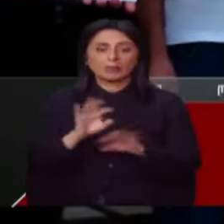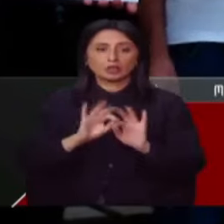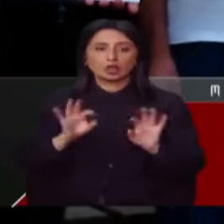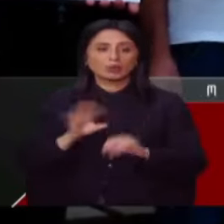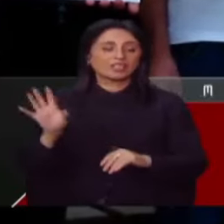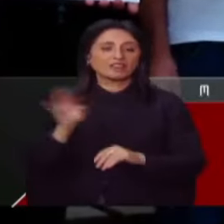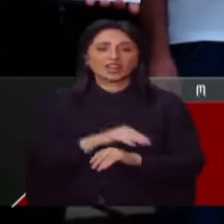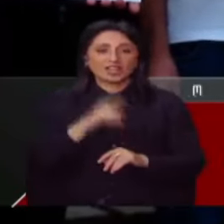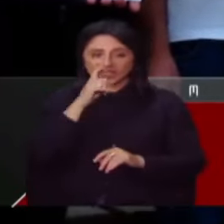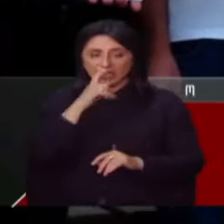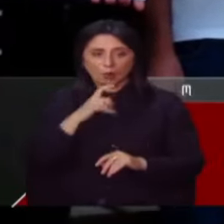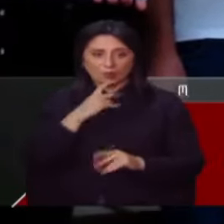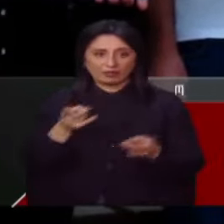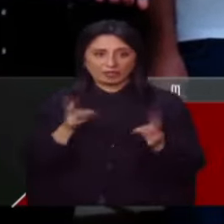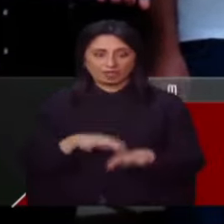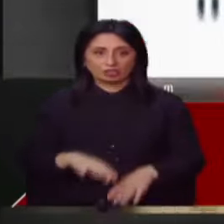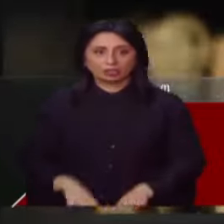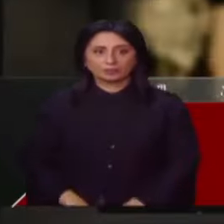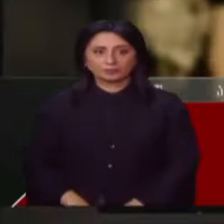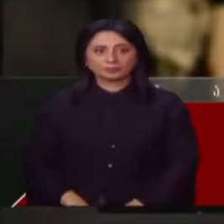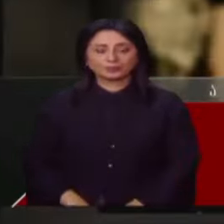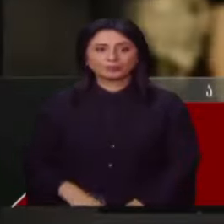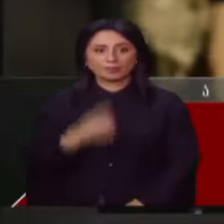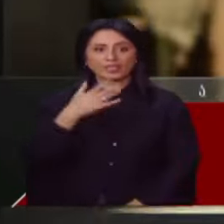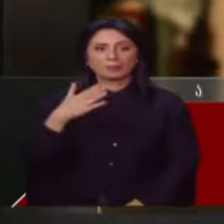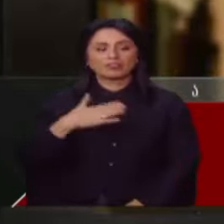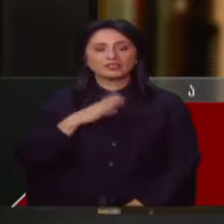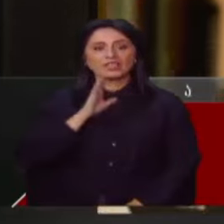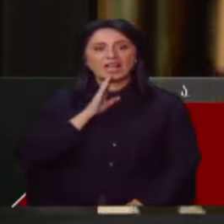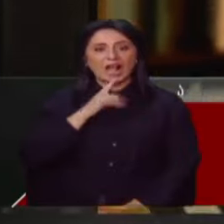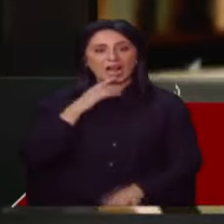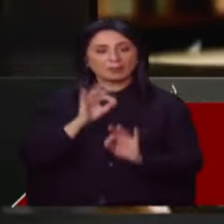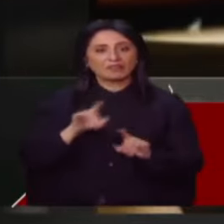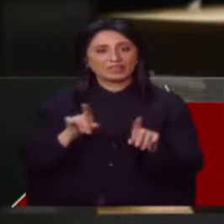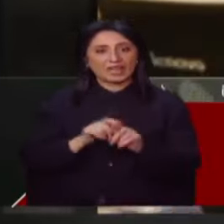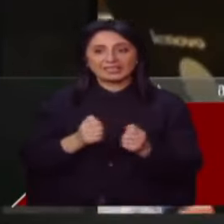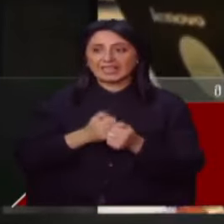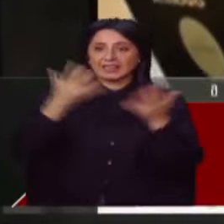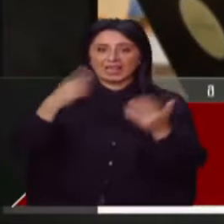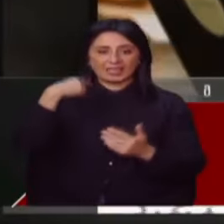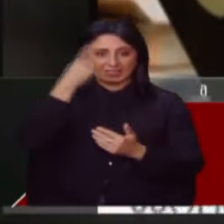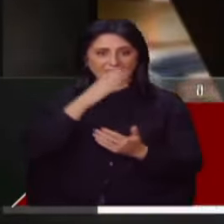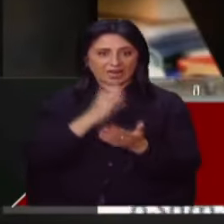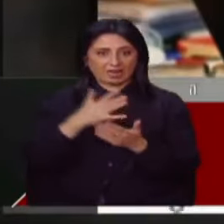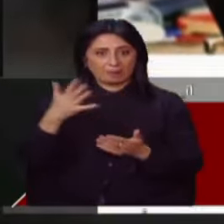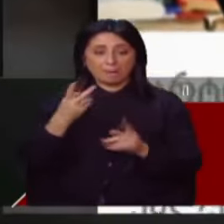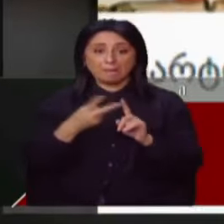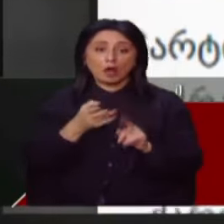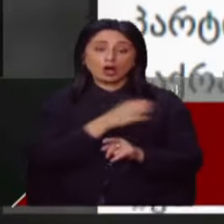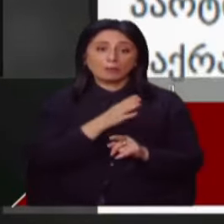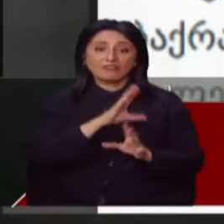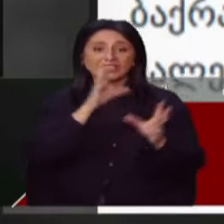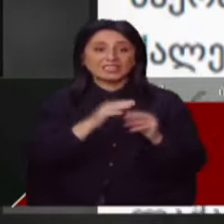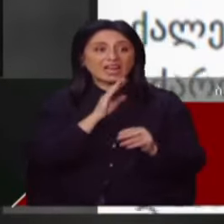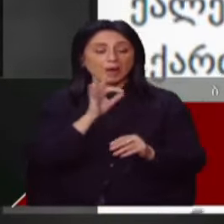შემდეგაც ყველასთვის გაუგებარი დარჩა. ერთ მხარეს ჩვენი ქალები ვახსენე, რომ ასეთი ნათელი სახეებია ჩვენს მხარეს და მეორე მხარეს,